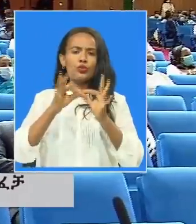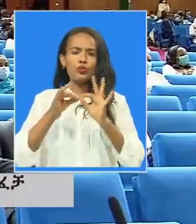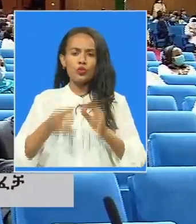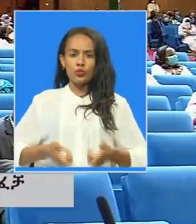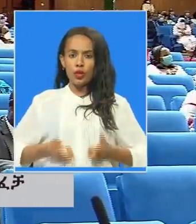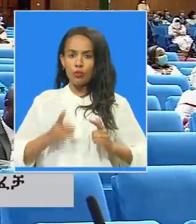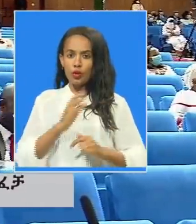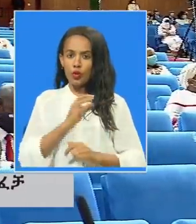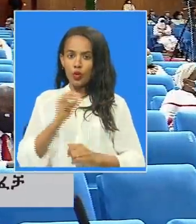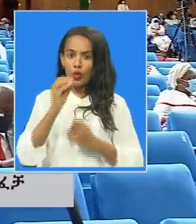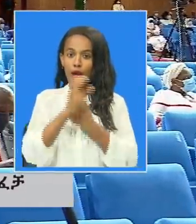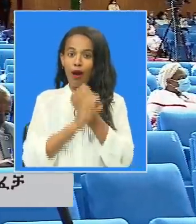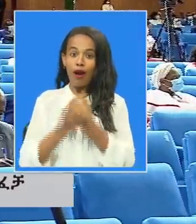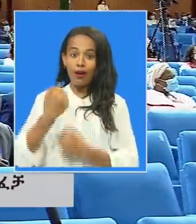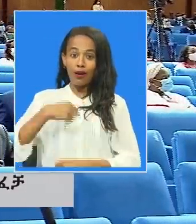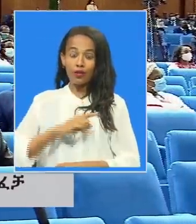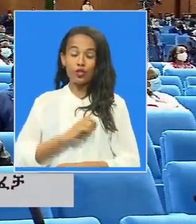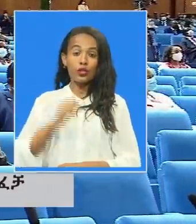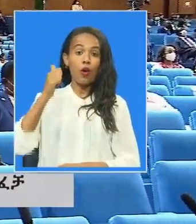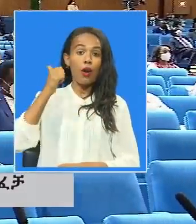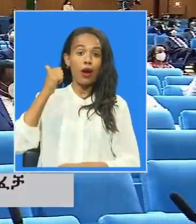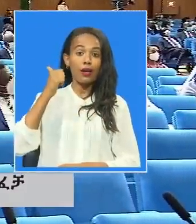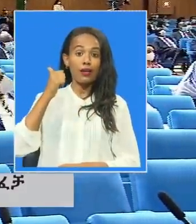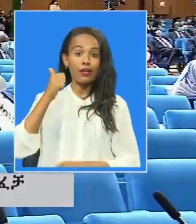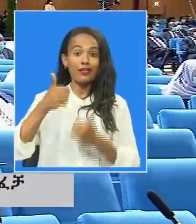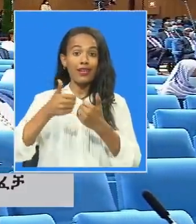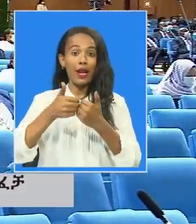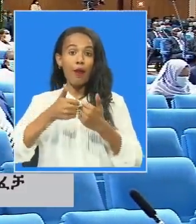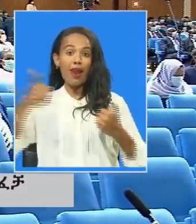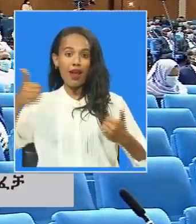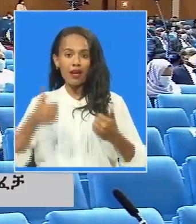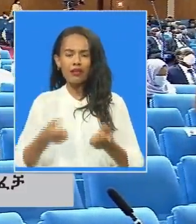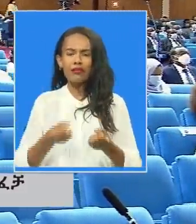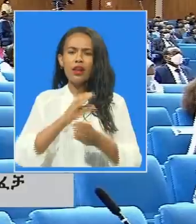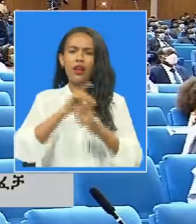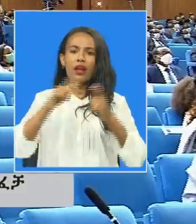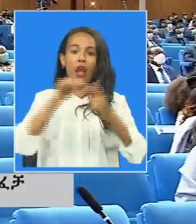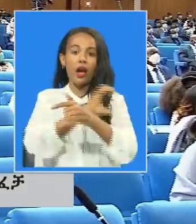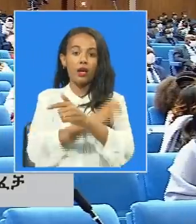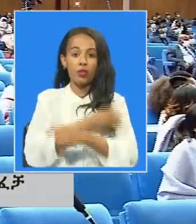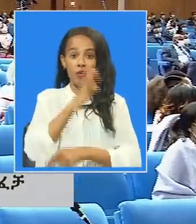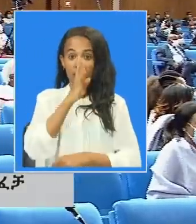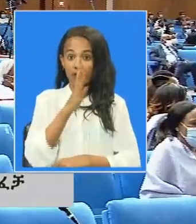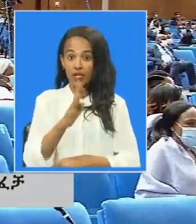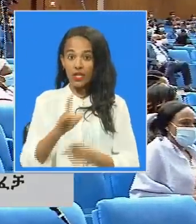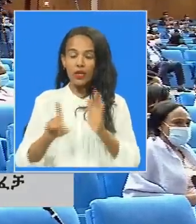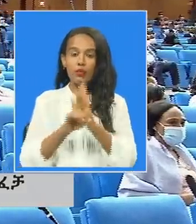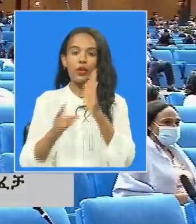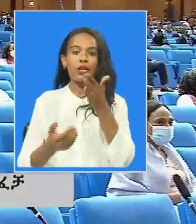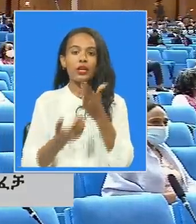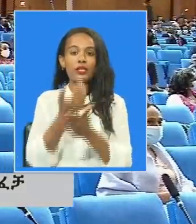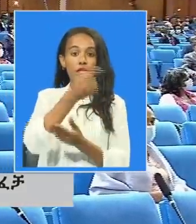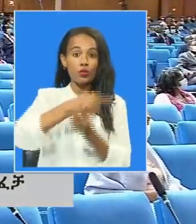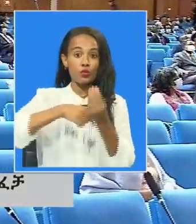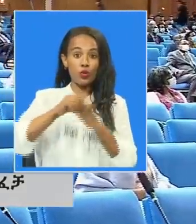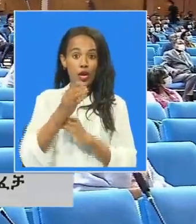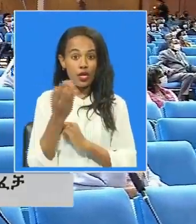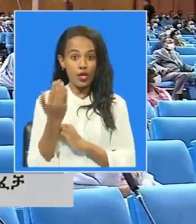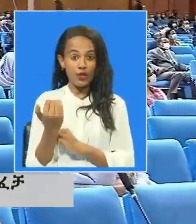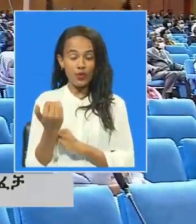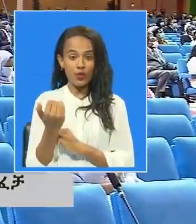የሚኖረውና ሀገራችንን ከኋላ ቀርነት ለማላቀቅ ትልቅ አቅም የሚፈጥርልን በህዳሴ ግድብ ዙሪያ